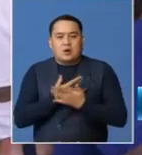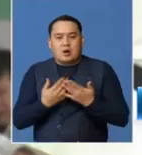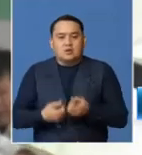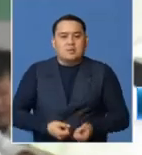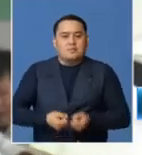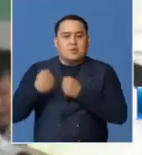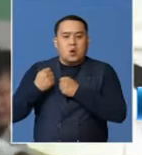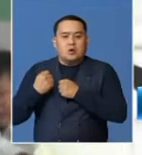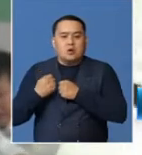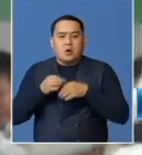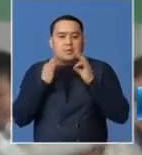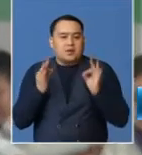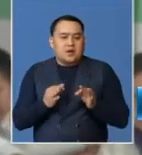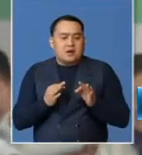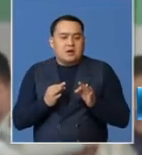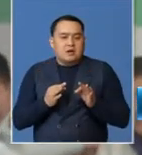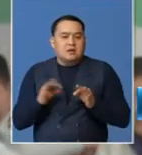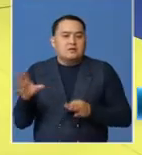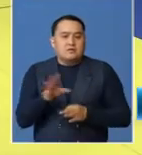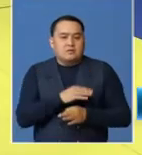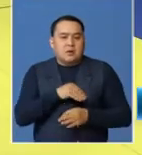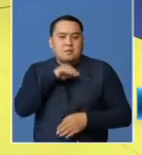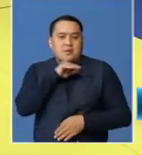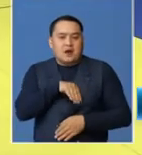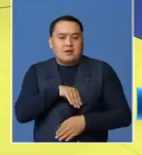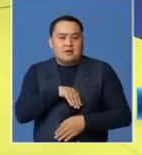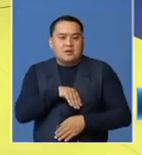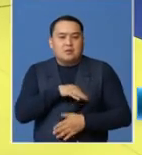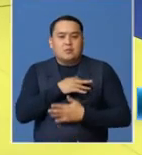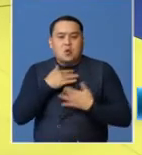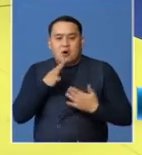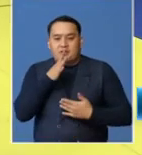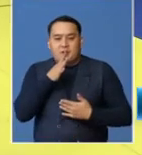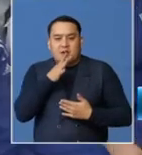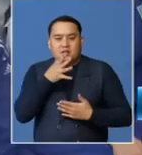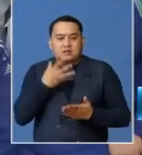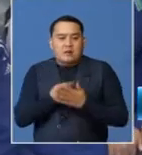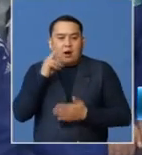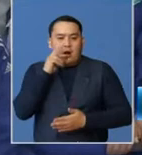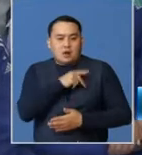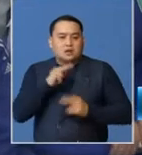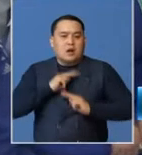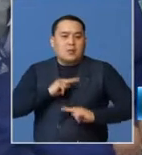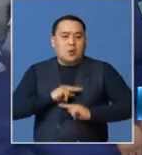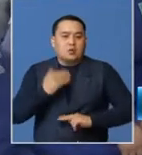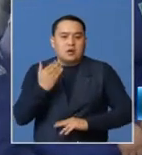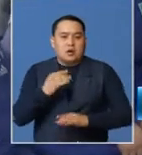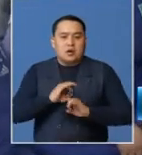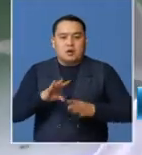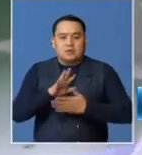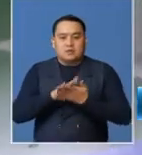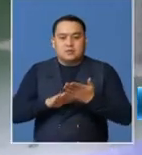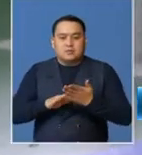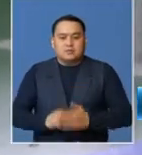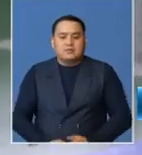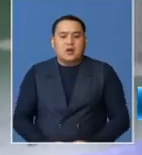бросками и техническими приемами. Овладеть каждым из них профессионально уходит немало времени. О своих ошибках и работе над ними делился Бекарыс с